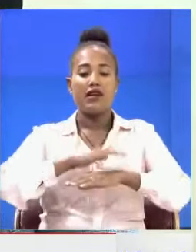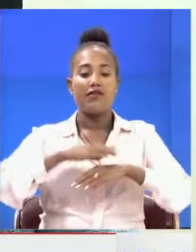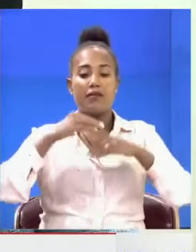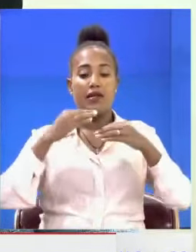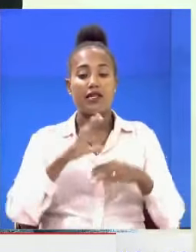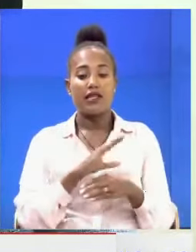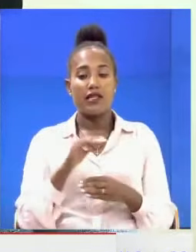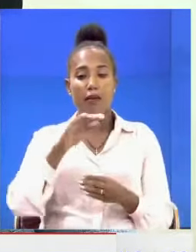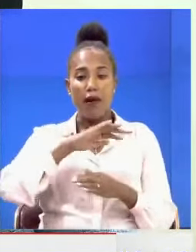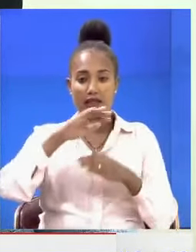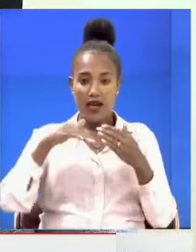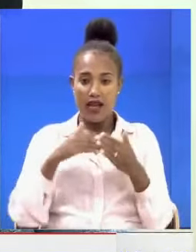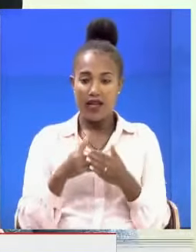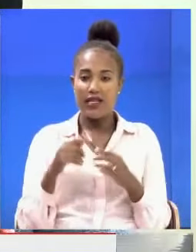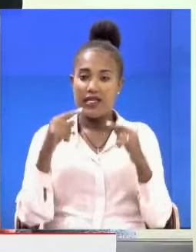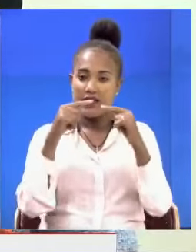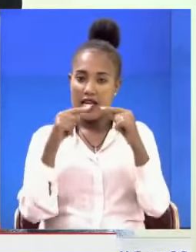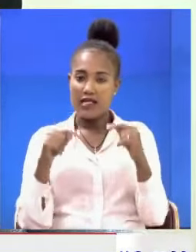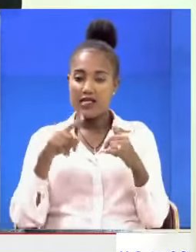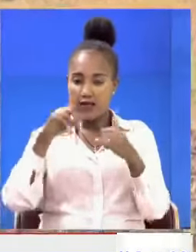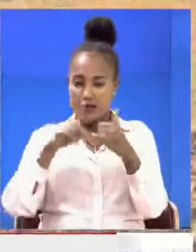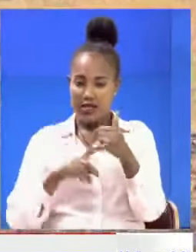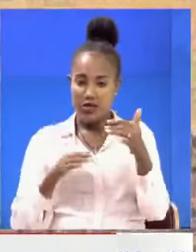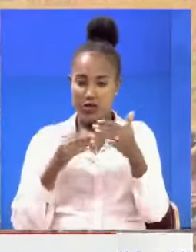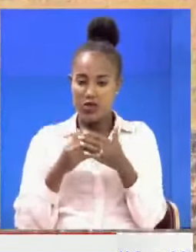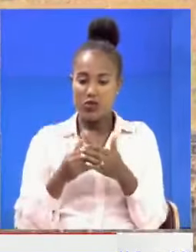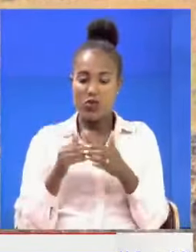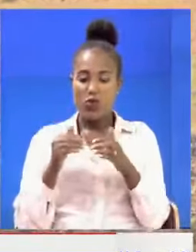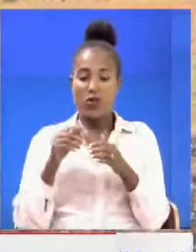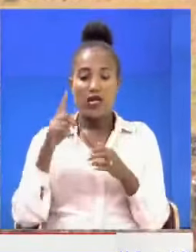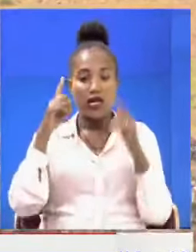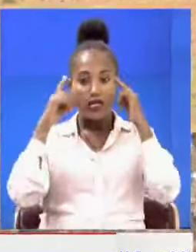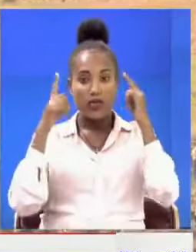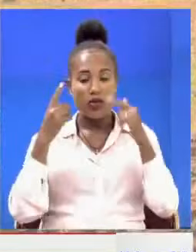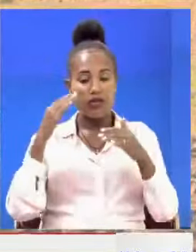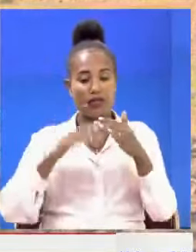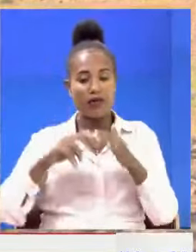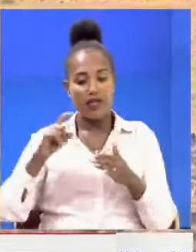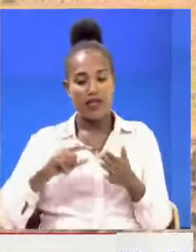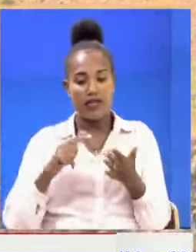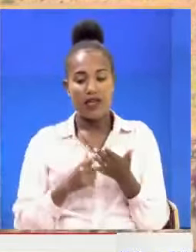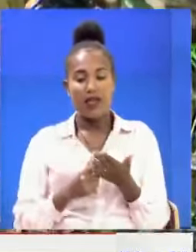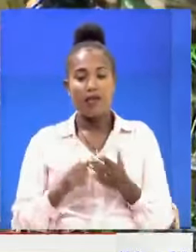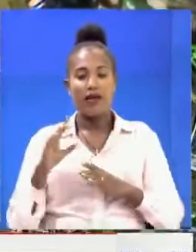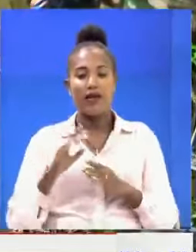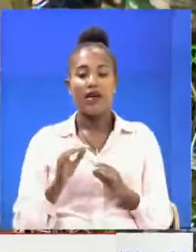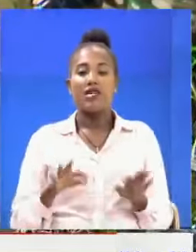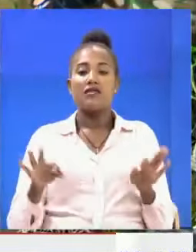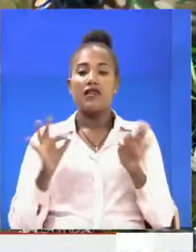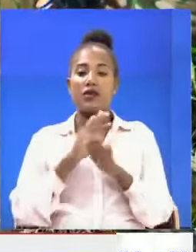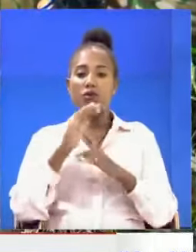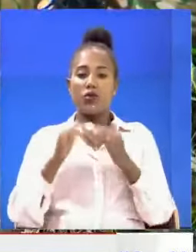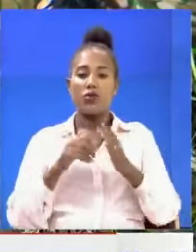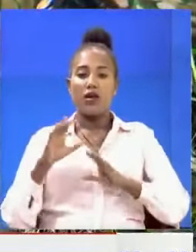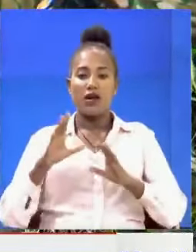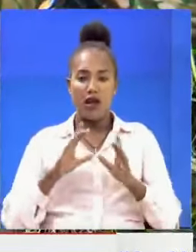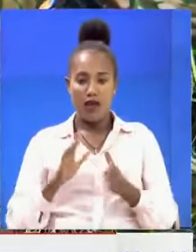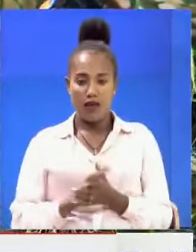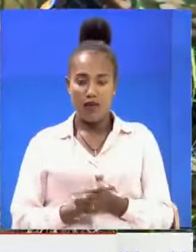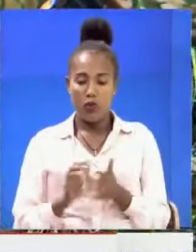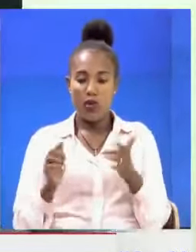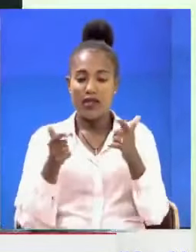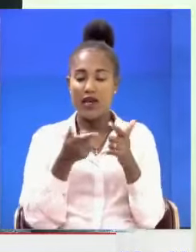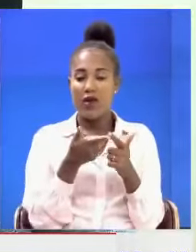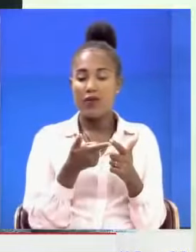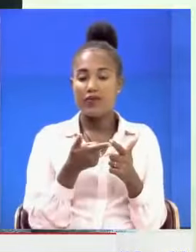እና በአጠቃላይ ጠላትን እስከ መጨረሻው ድረስ ወደ ሲኦል መሸኘት ነው። ይህን በማድረግ ሂደት ውስጥ አስፈላጊውን ሁሉ እናደርጋለን።